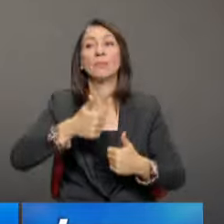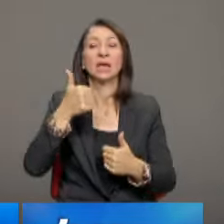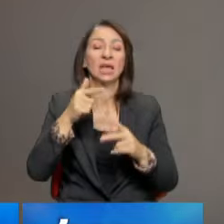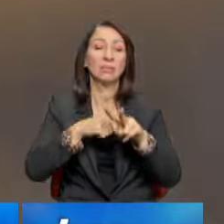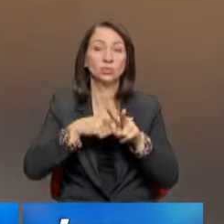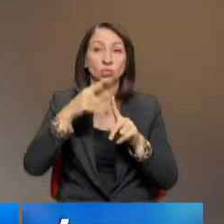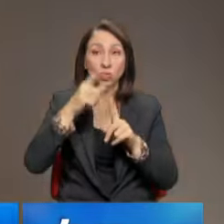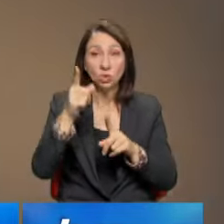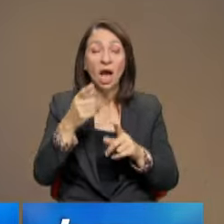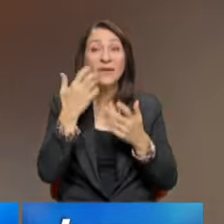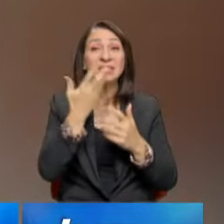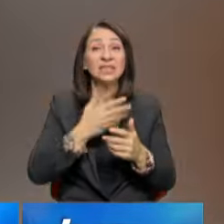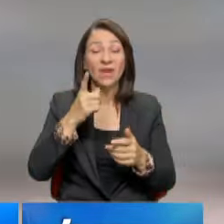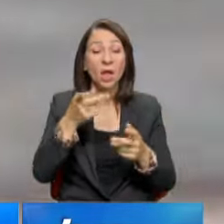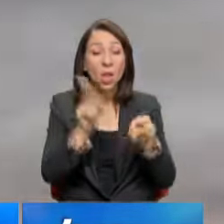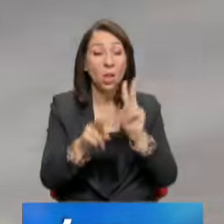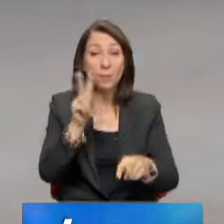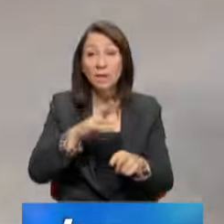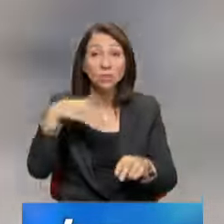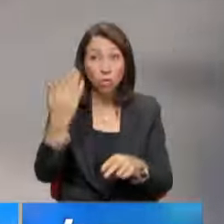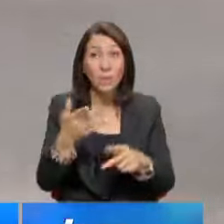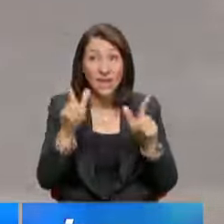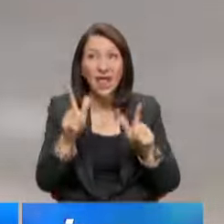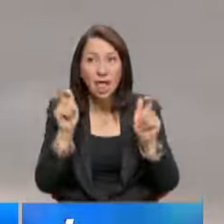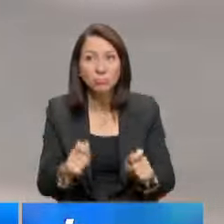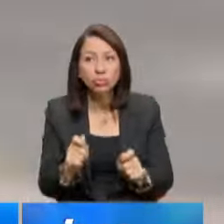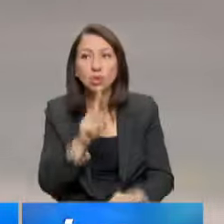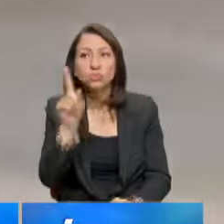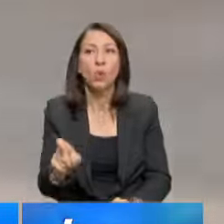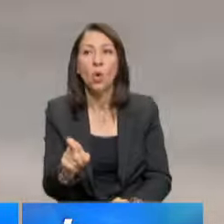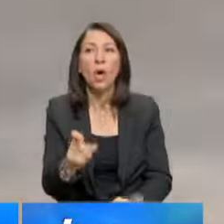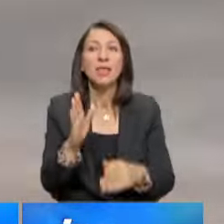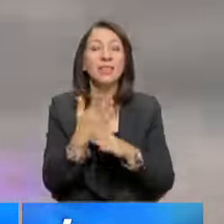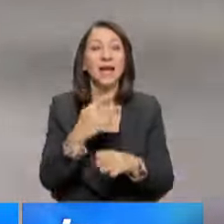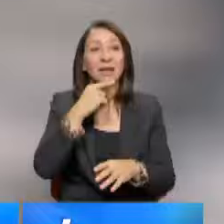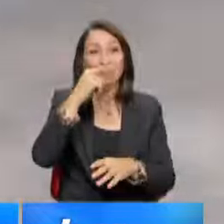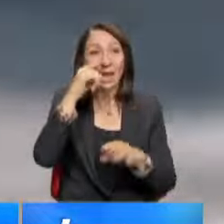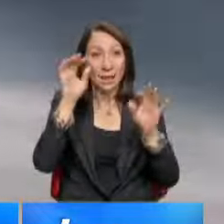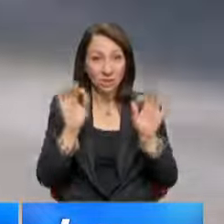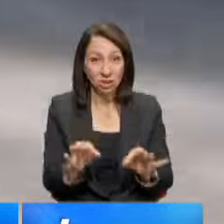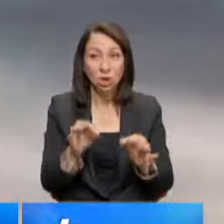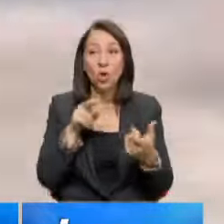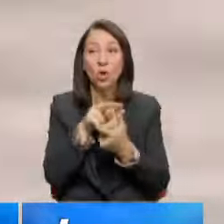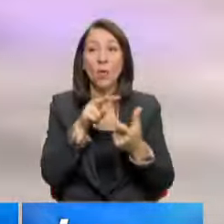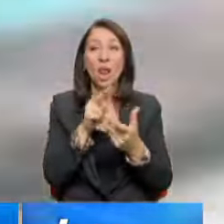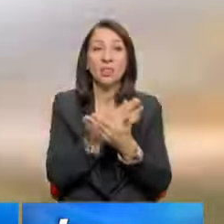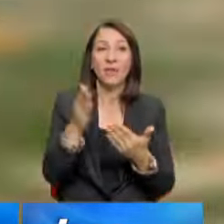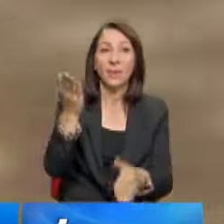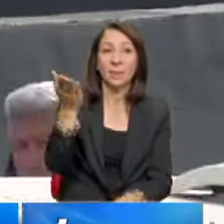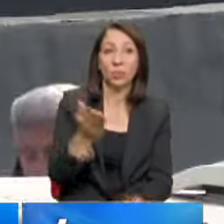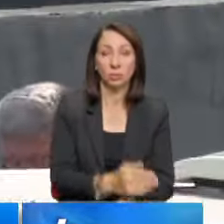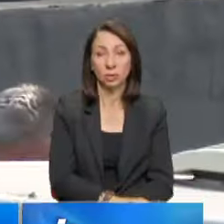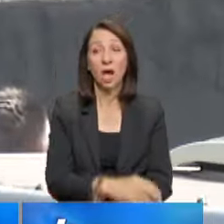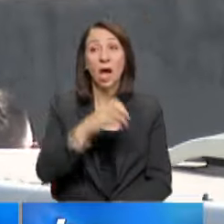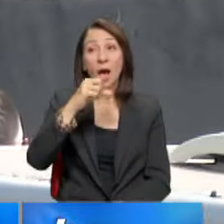Yılmaz Tunç. Hayvanseverlerse katliamdan sonra mı gereği yapılacak diye soruyor. Çünkü Gebze ile başladı, Ümraniye ile devam